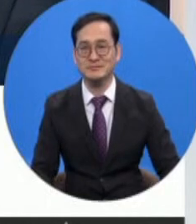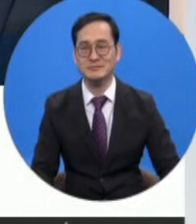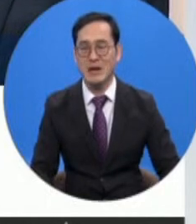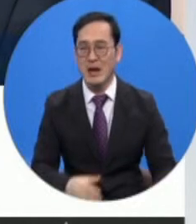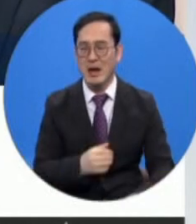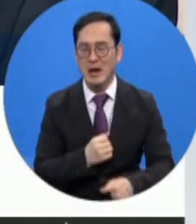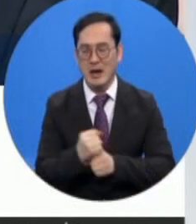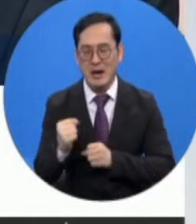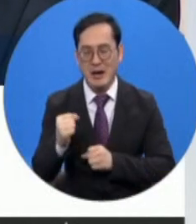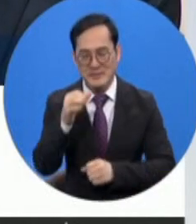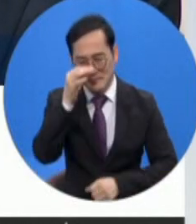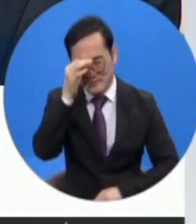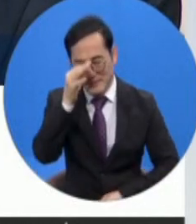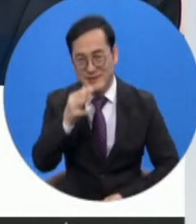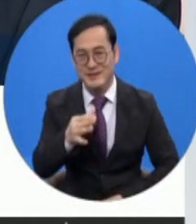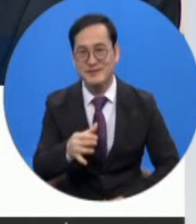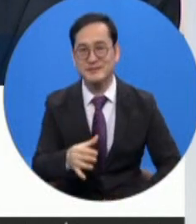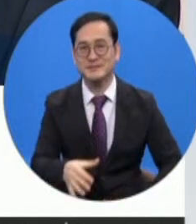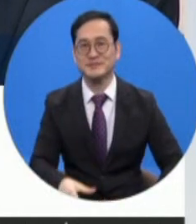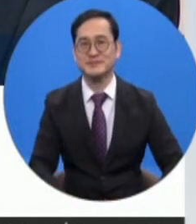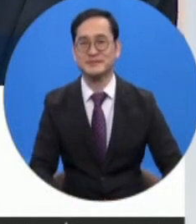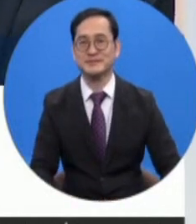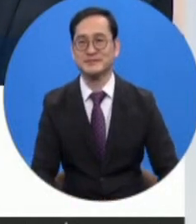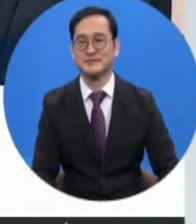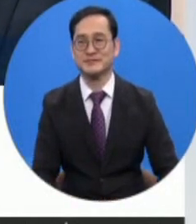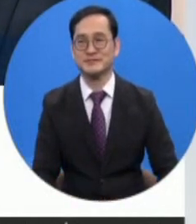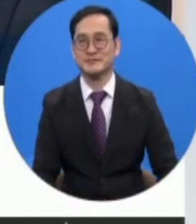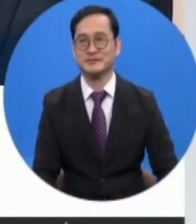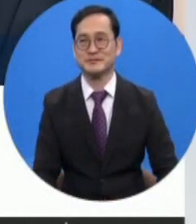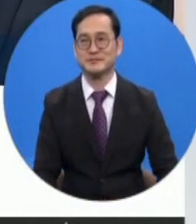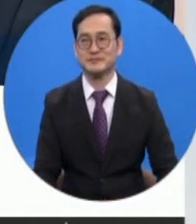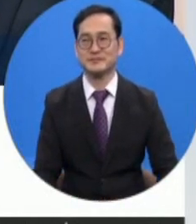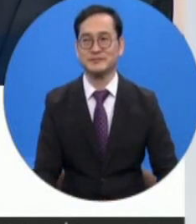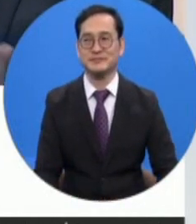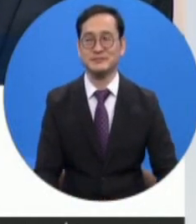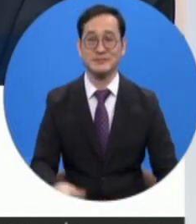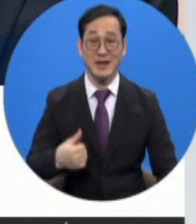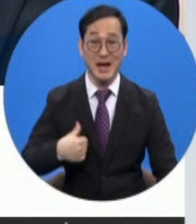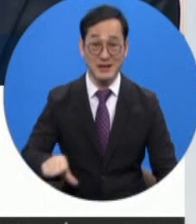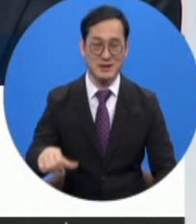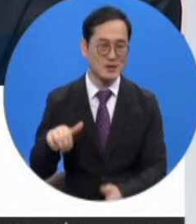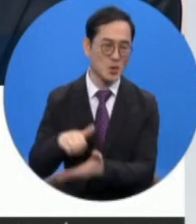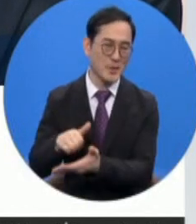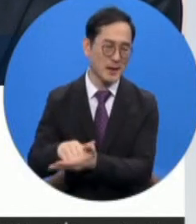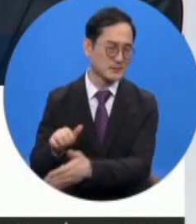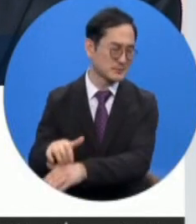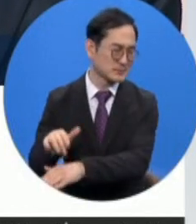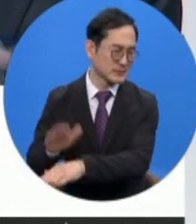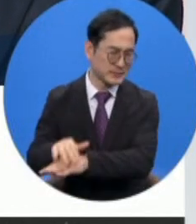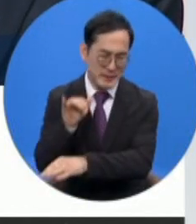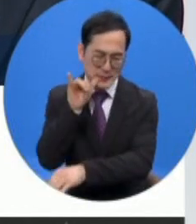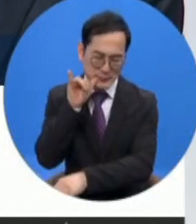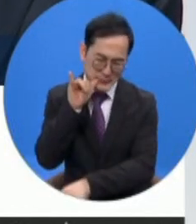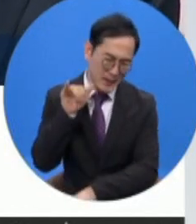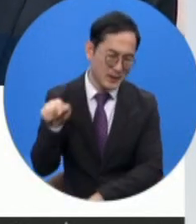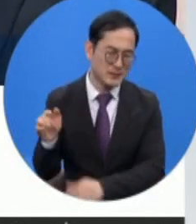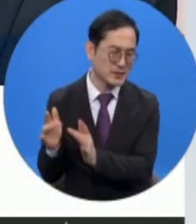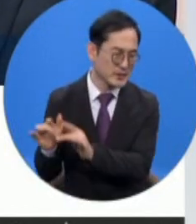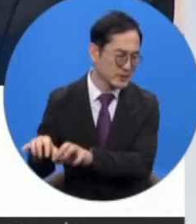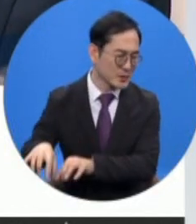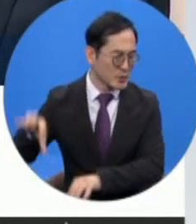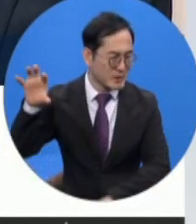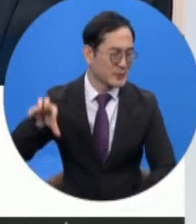사과를 하는데, 결국은 뭐 제가 볼 때도 이재명 후보가 아들이 상습적으로 도박을 했다, 그리고 도박 커뮤니티에 그렇게 막 글을